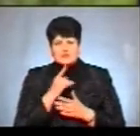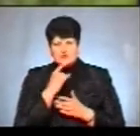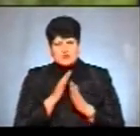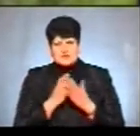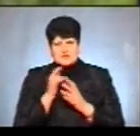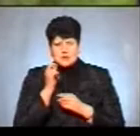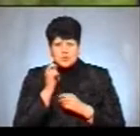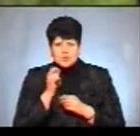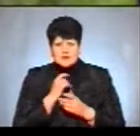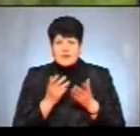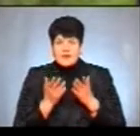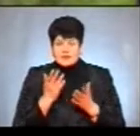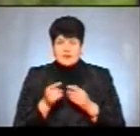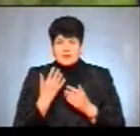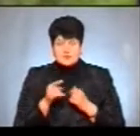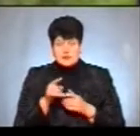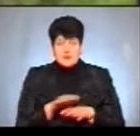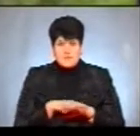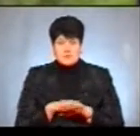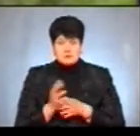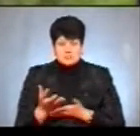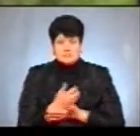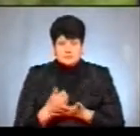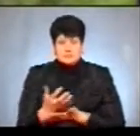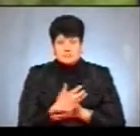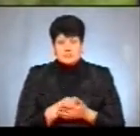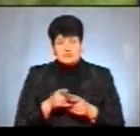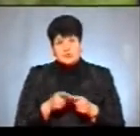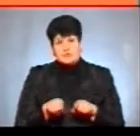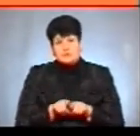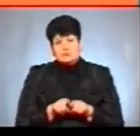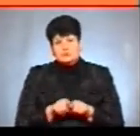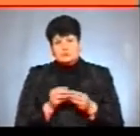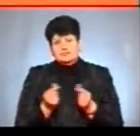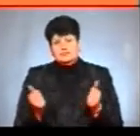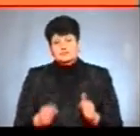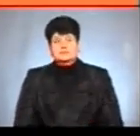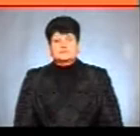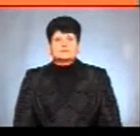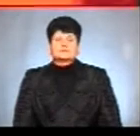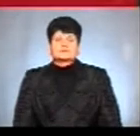України, але якщо її будуть масово зривати, то вона буде знаходитися під загрозою.